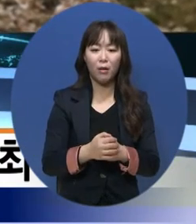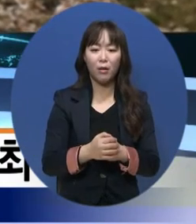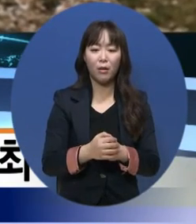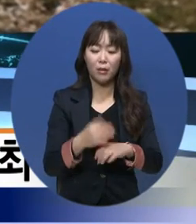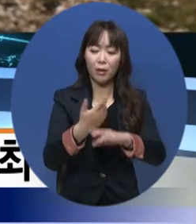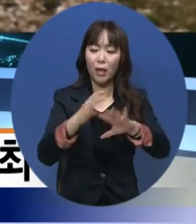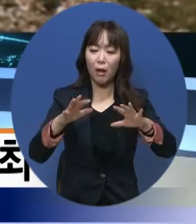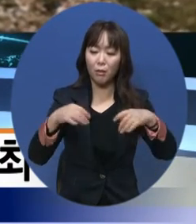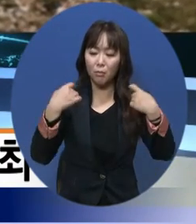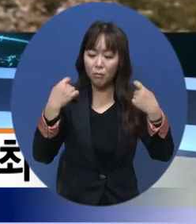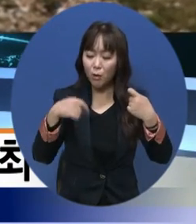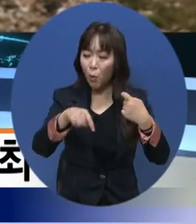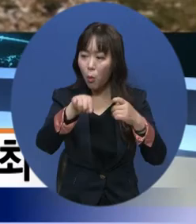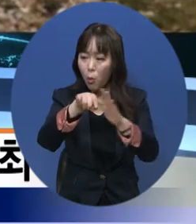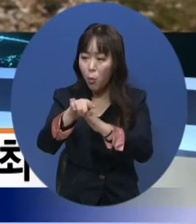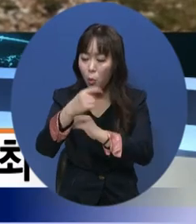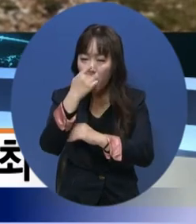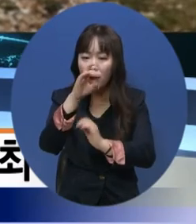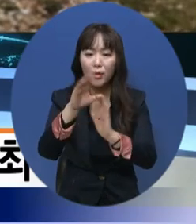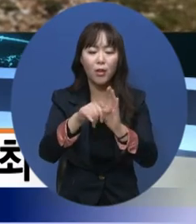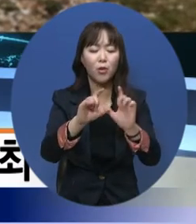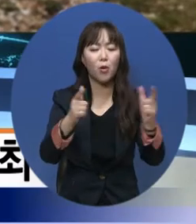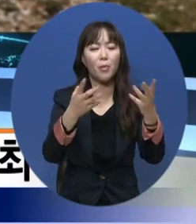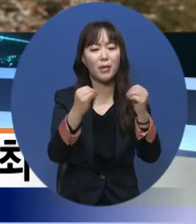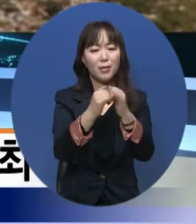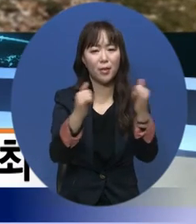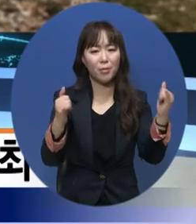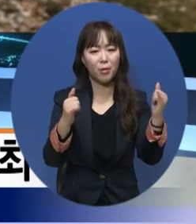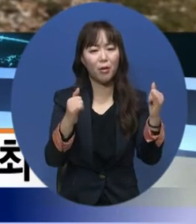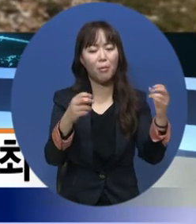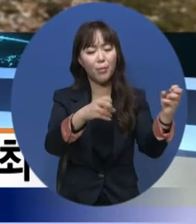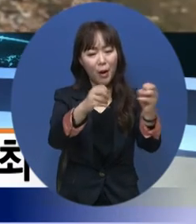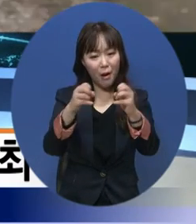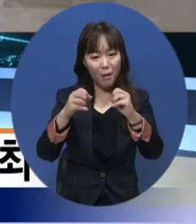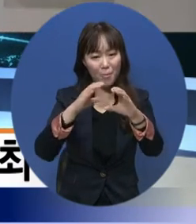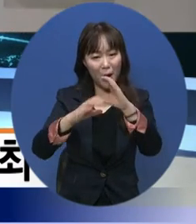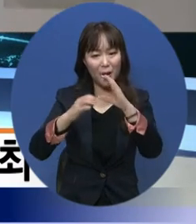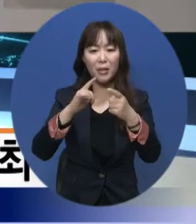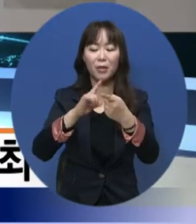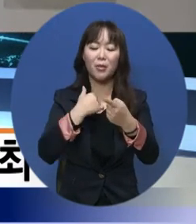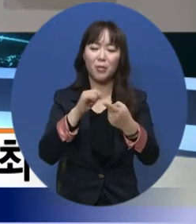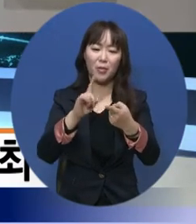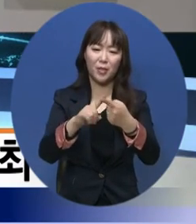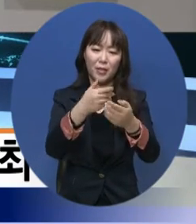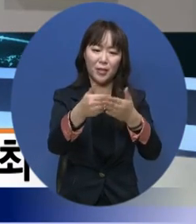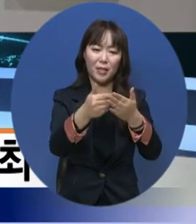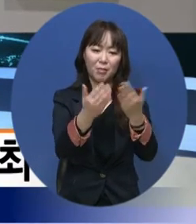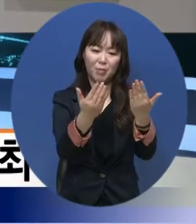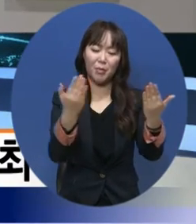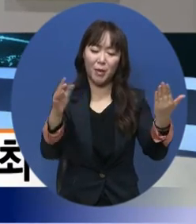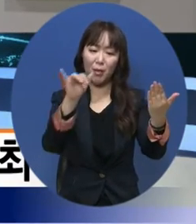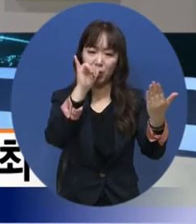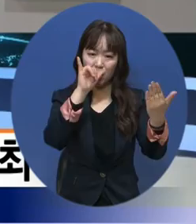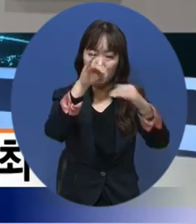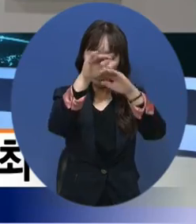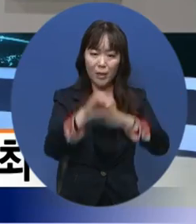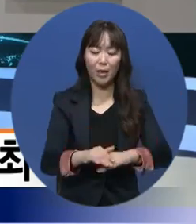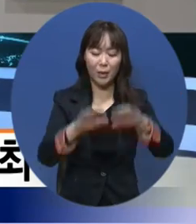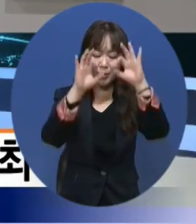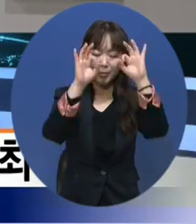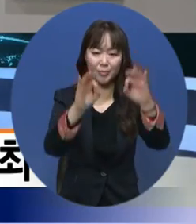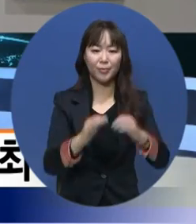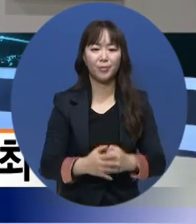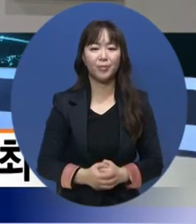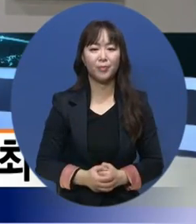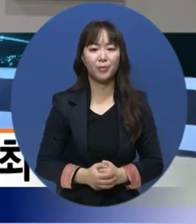유학 생활을 하면서 다양한 나라의 사람들과 소통했던 경험을 작품에 녹여냈다고 하는데요. 자세한 내용 이소영